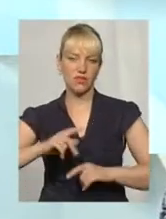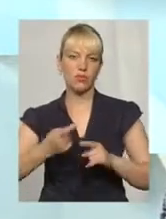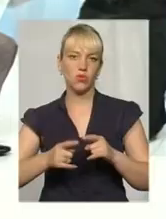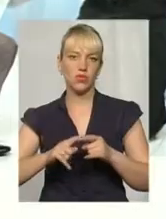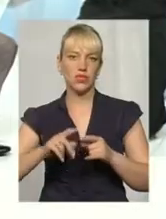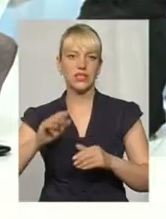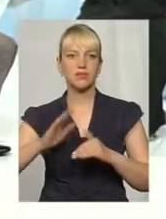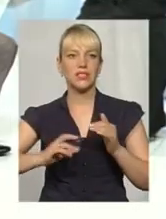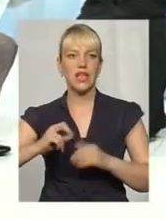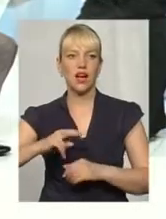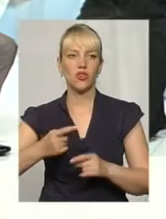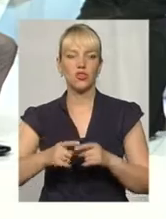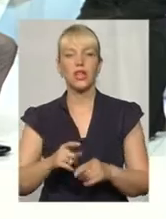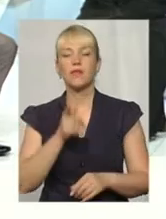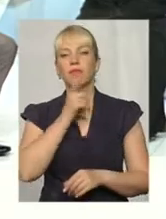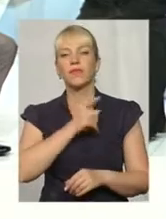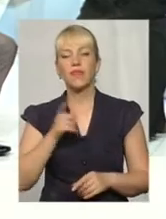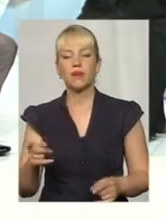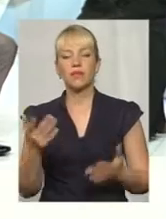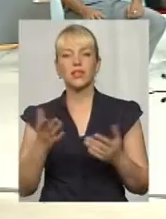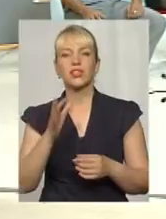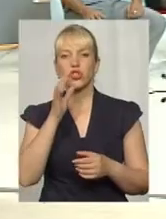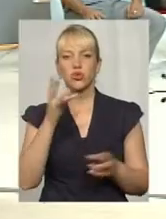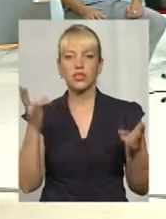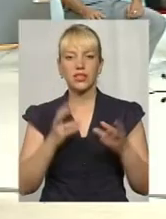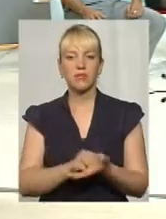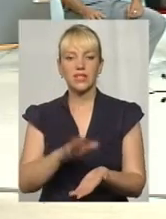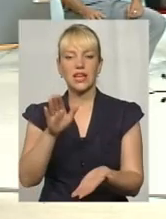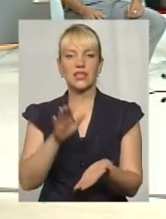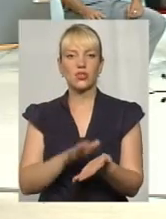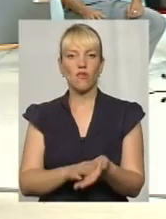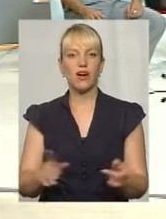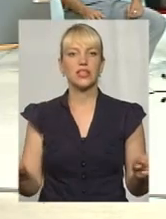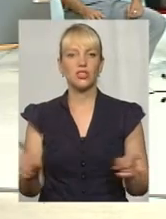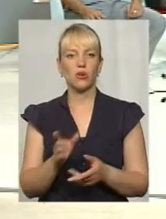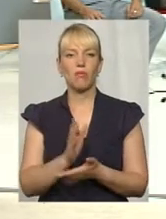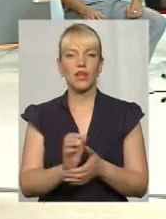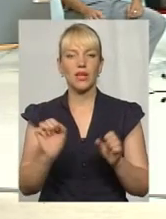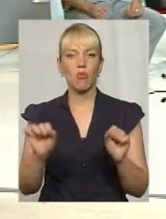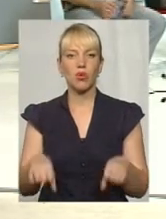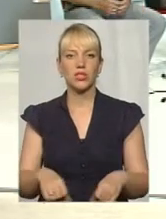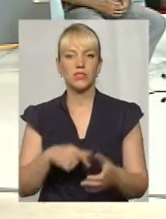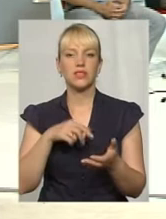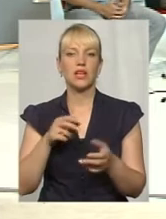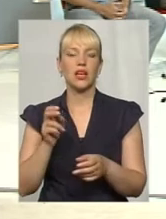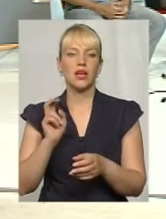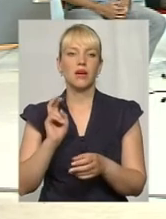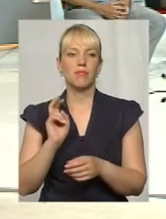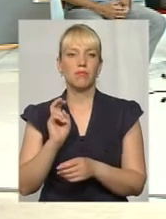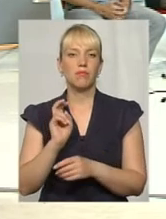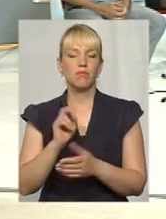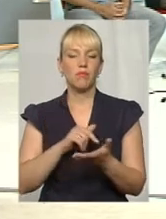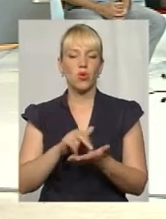спеціальності. Терміни, в які сроки треба зареєструватися, щоб мати можливість пройти оце от